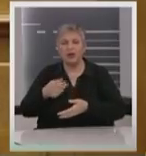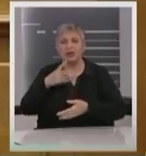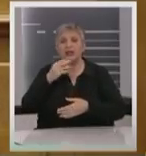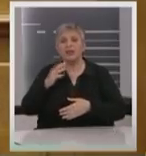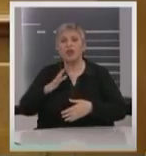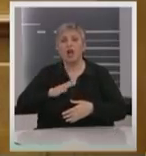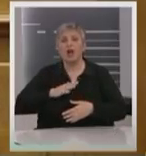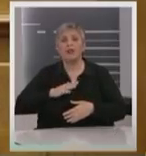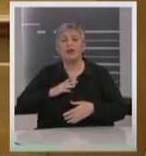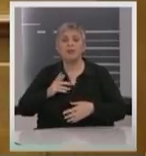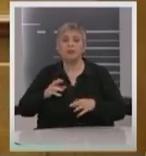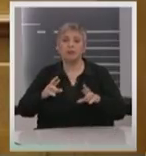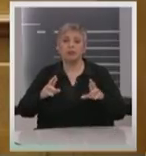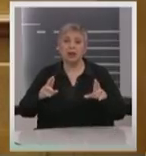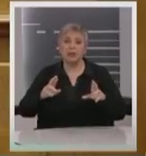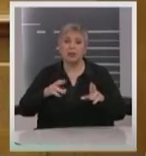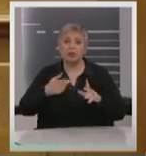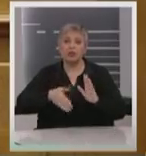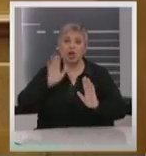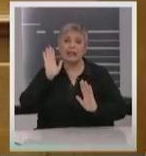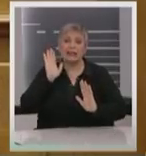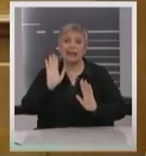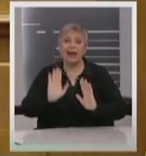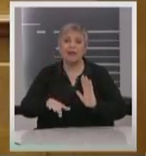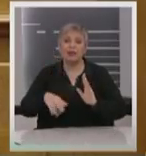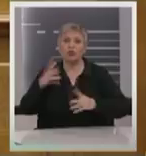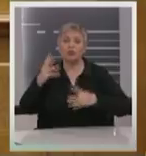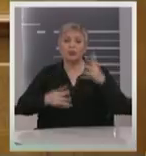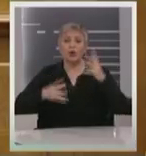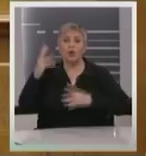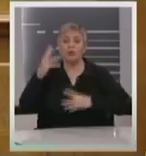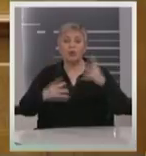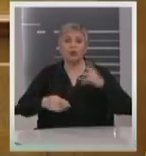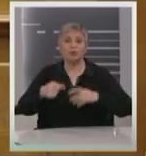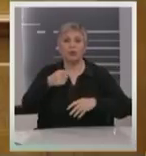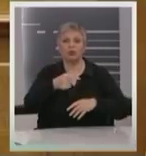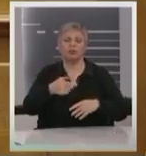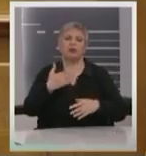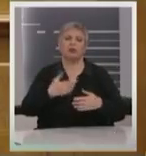που θα ψηφιστεί σήμερα να είναι ο τελευταίος προϋπολογισμός της κυβέρνησής σας.